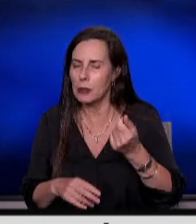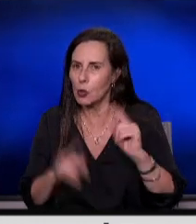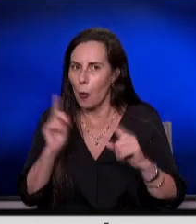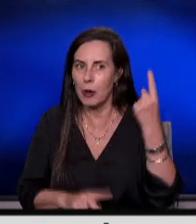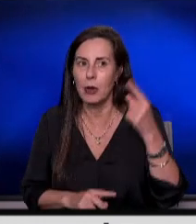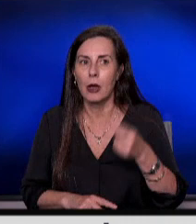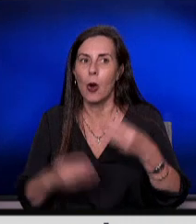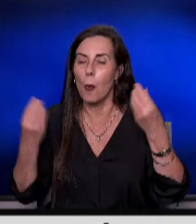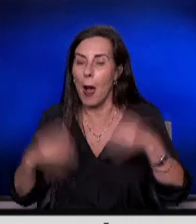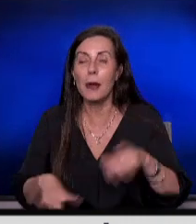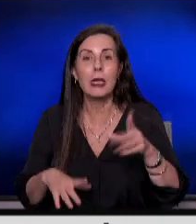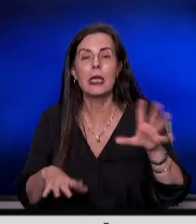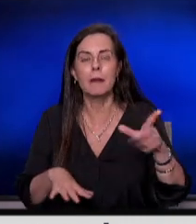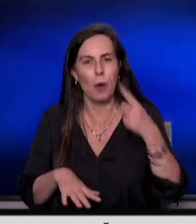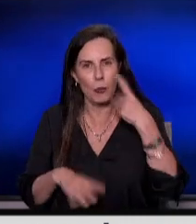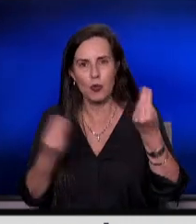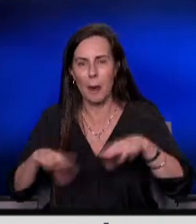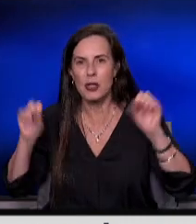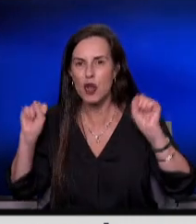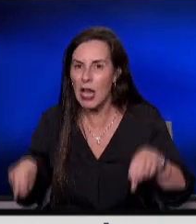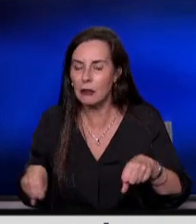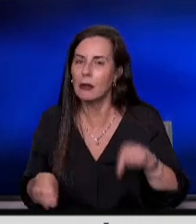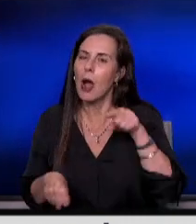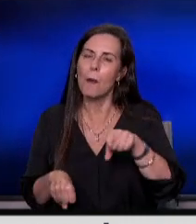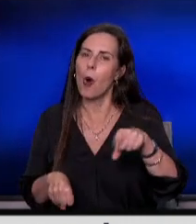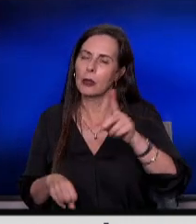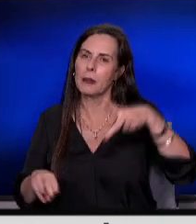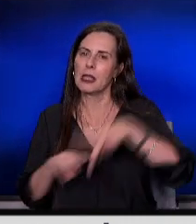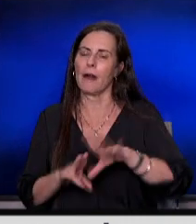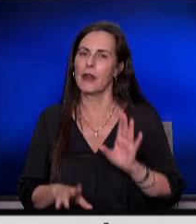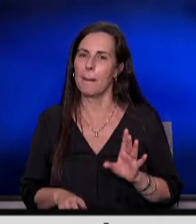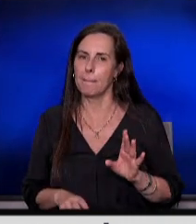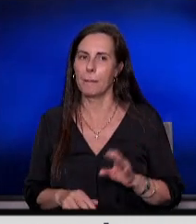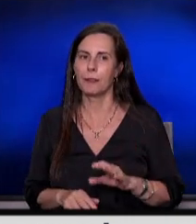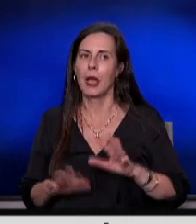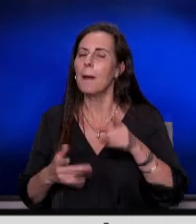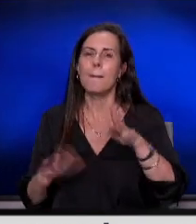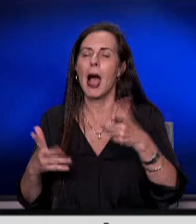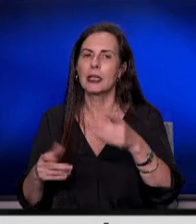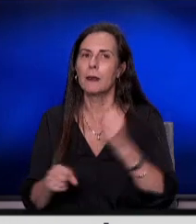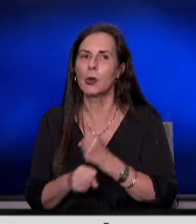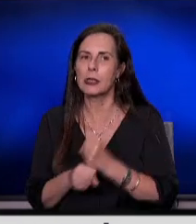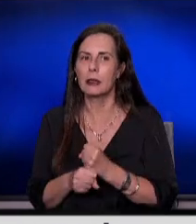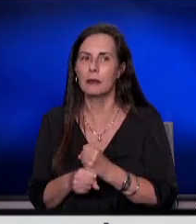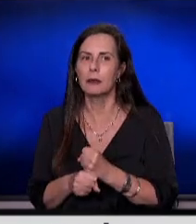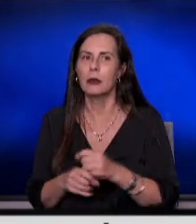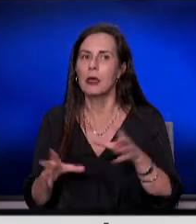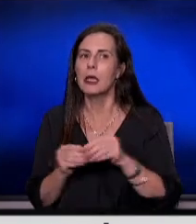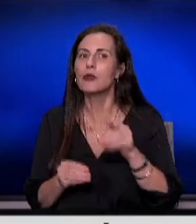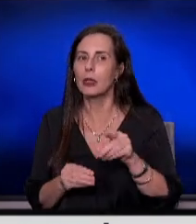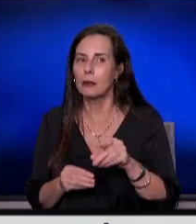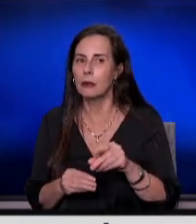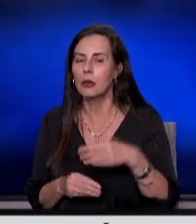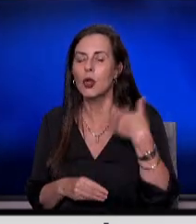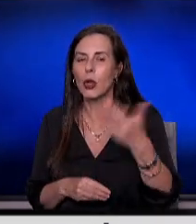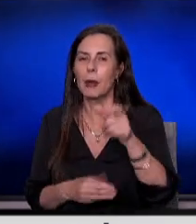הוא מאבד את השליטה, כאן אתם נכנסים לתמונה. איך אתם עושים את זה? על ידי זה שאתם